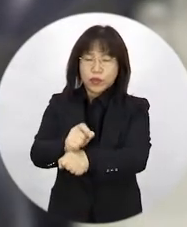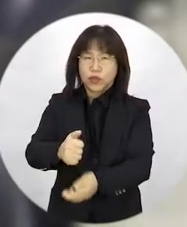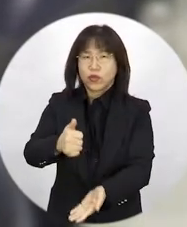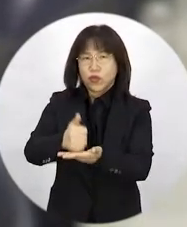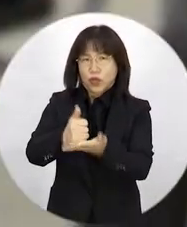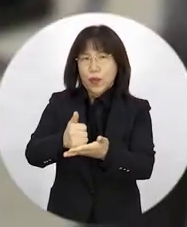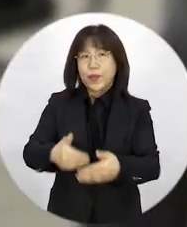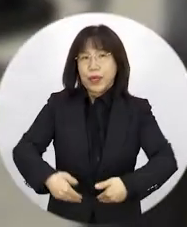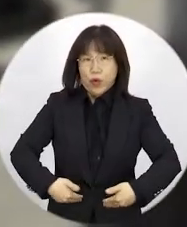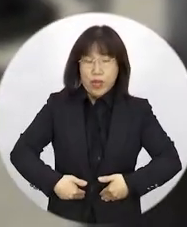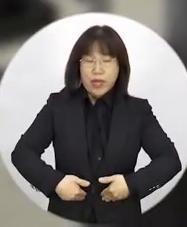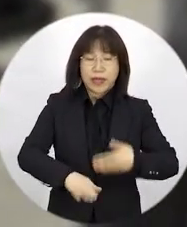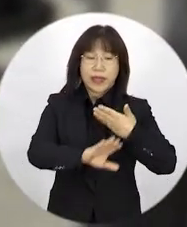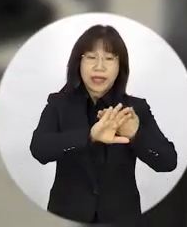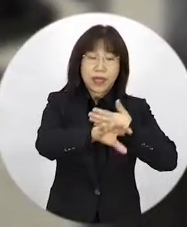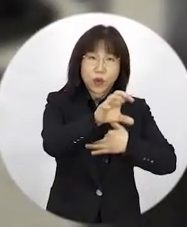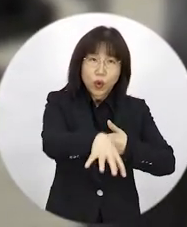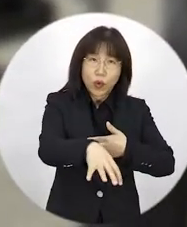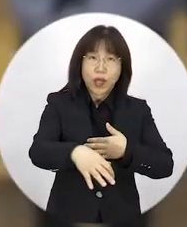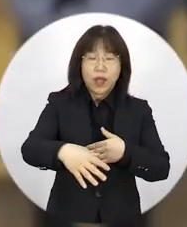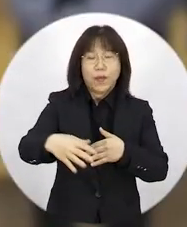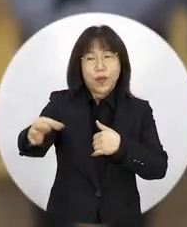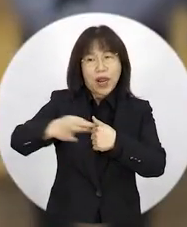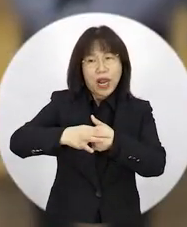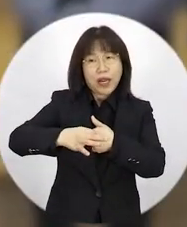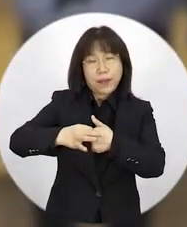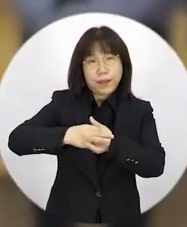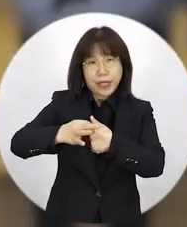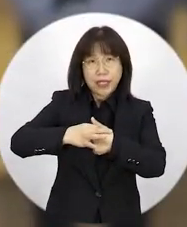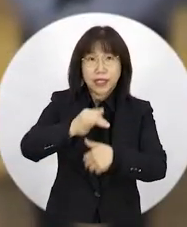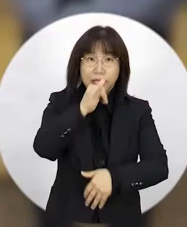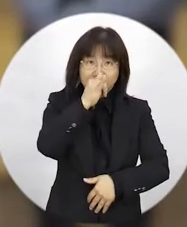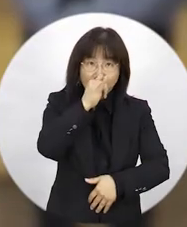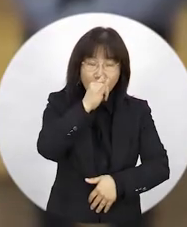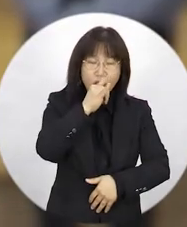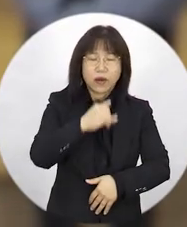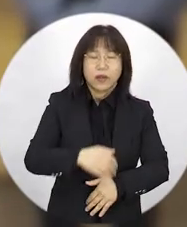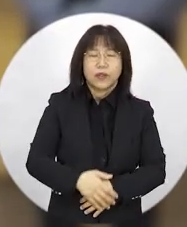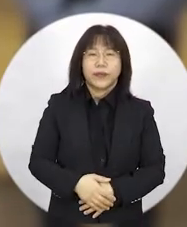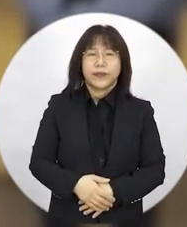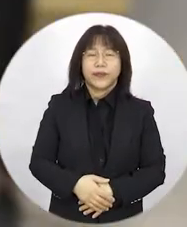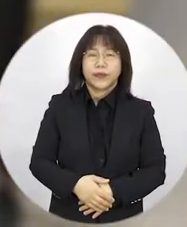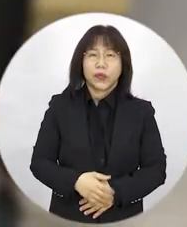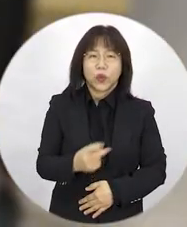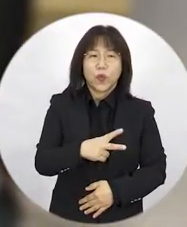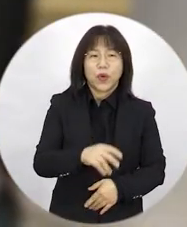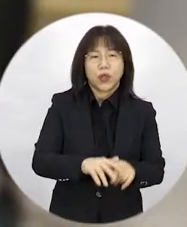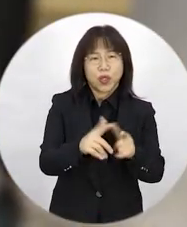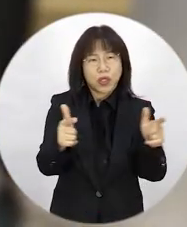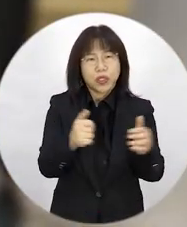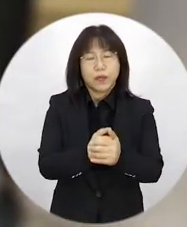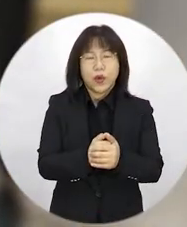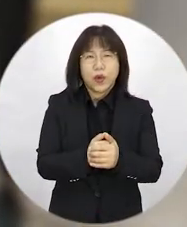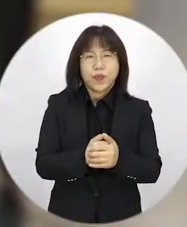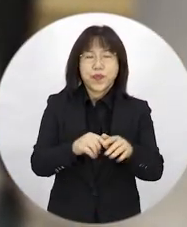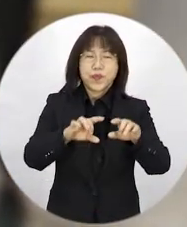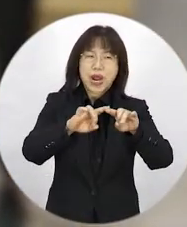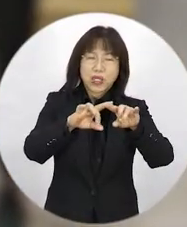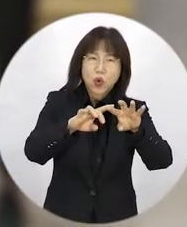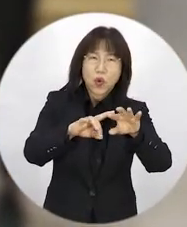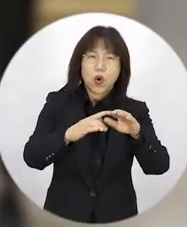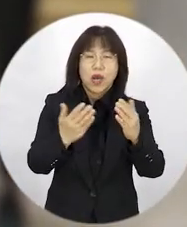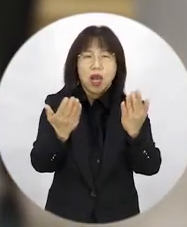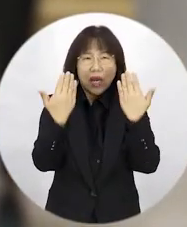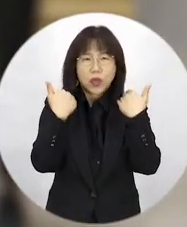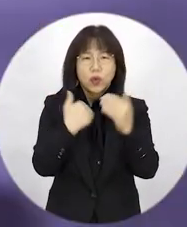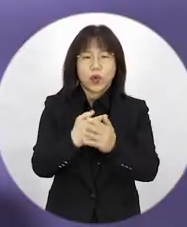국가나 지방자치단체, 타 재단 및 학교로부터 학비 또는 장학금을 전액 지원받거나 학점은행제,